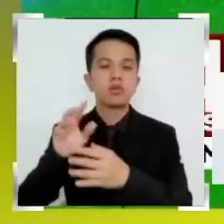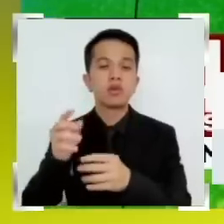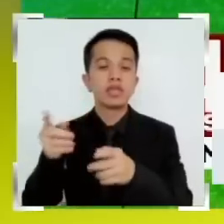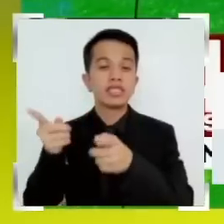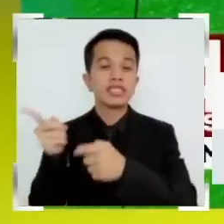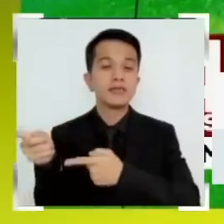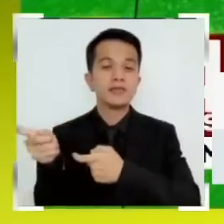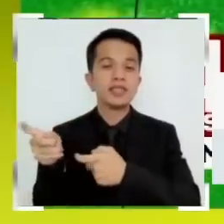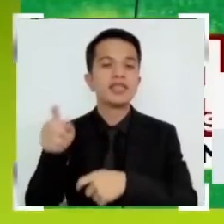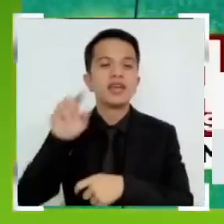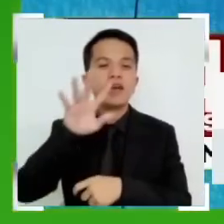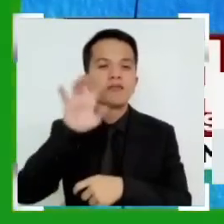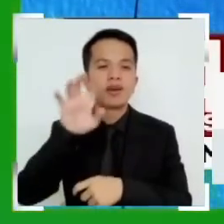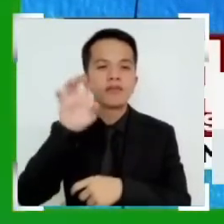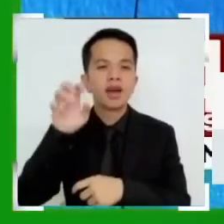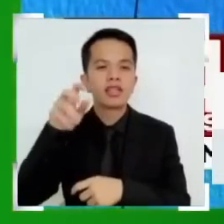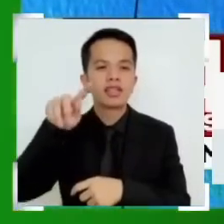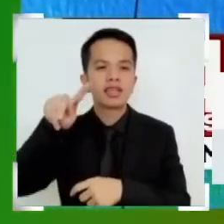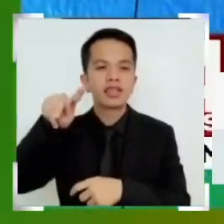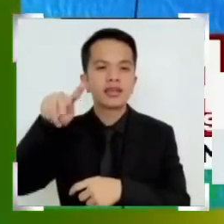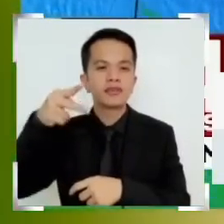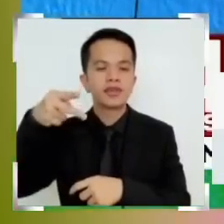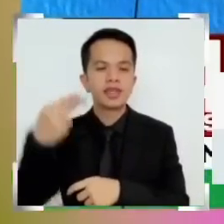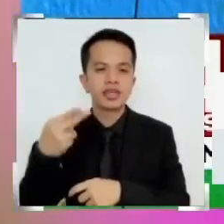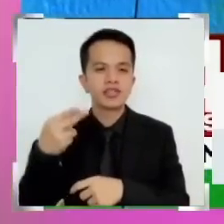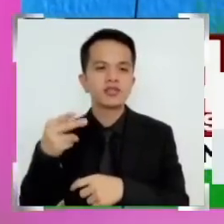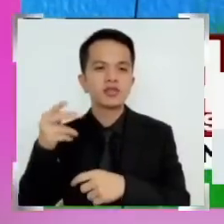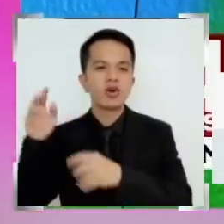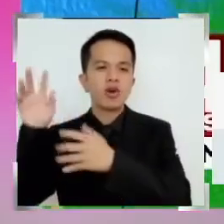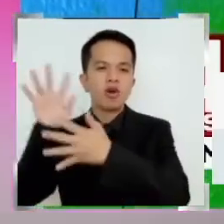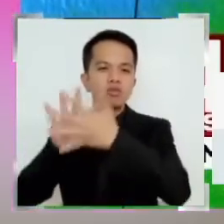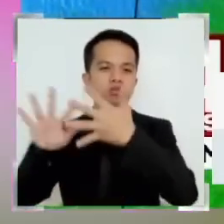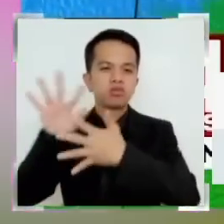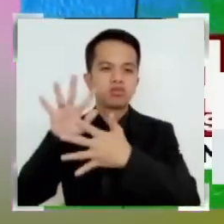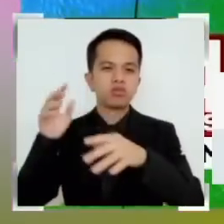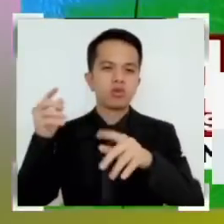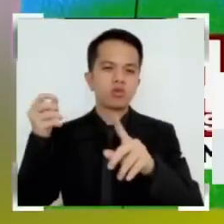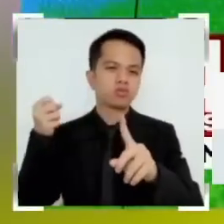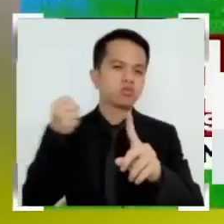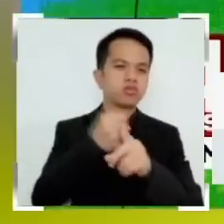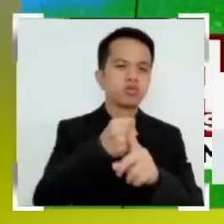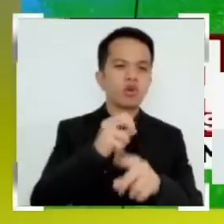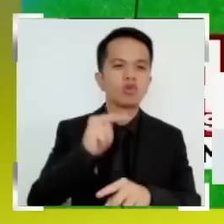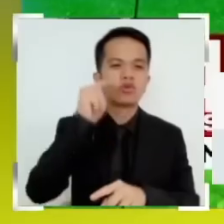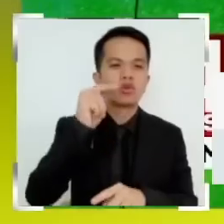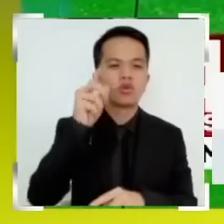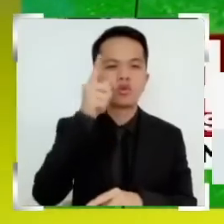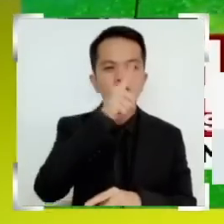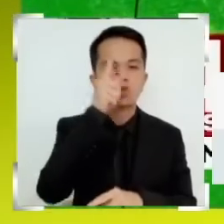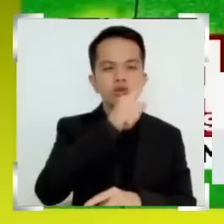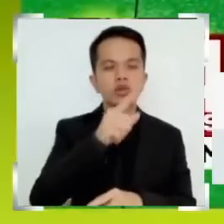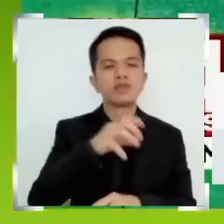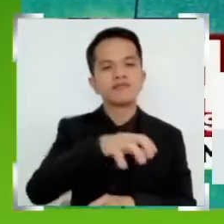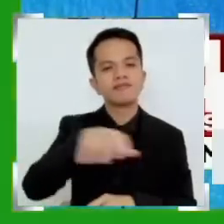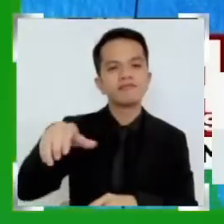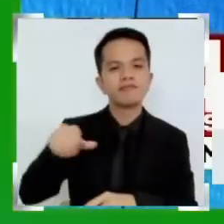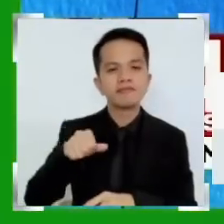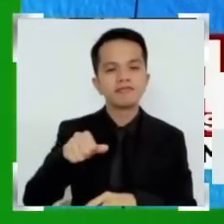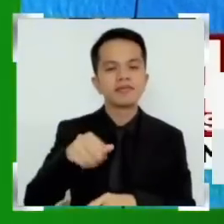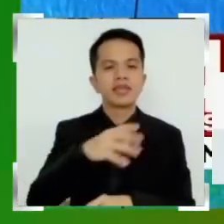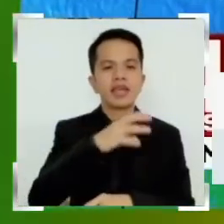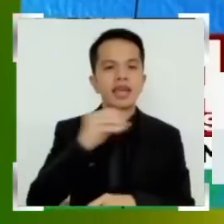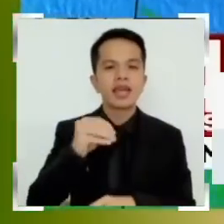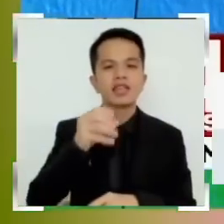dun sa pinakang outer rain bands nito. So maahagip ang malaking bahagi ng Northern Luzon, kabilang na po dyan ang Cagayan Valley, Cordillera Administrative